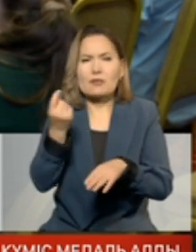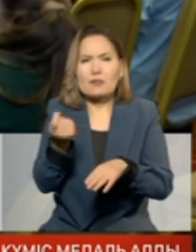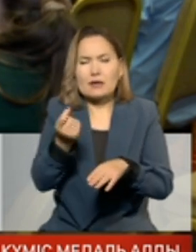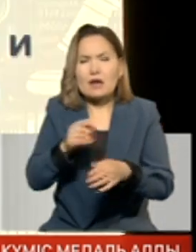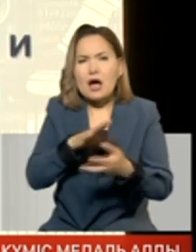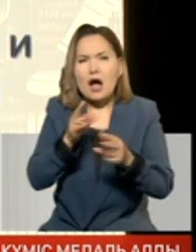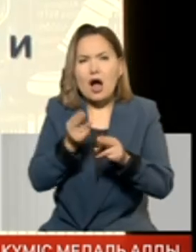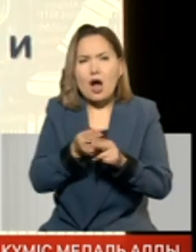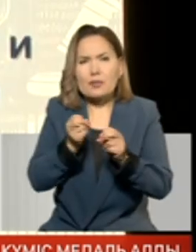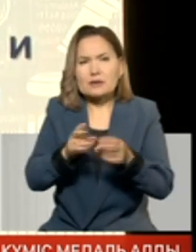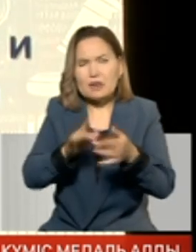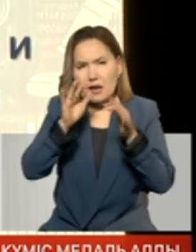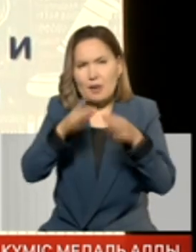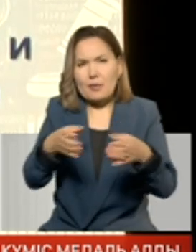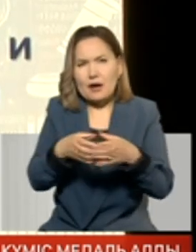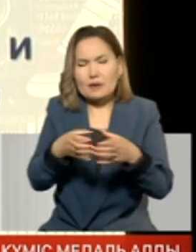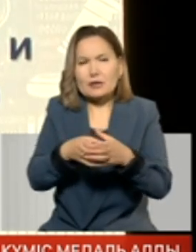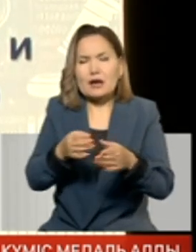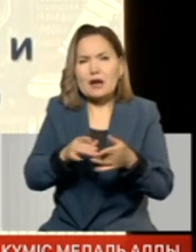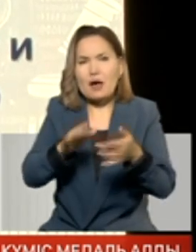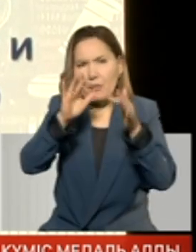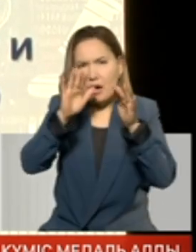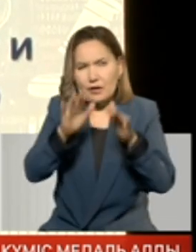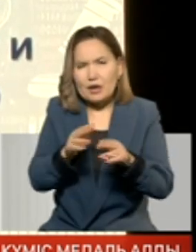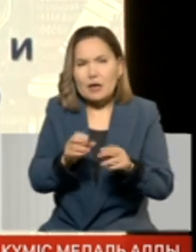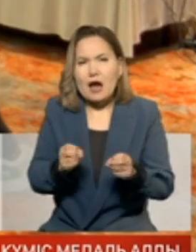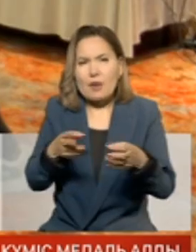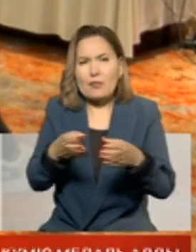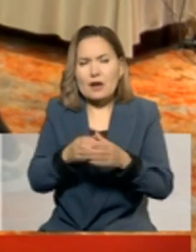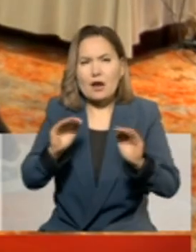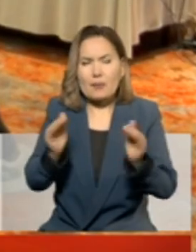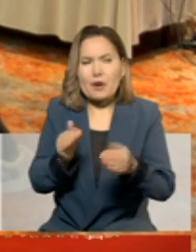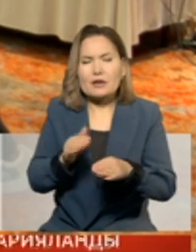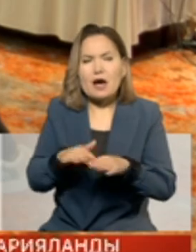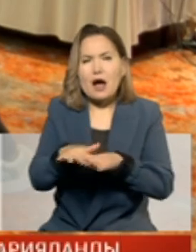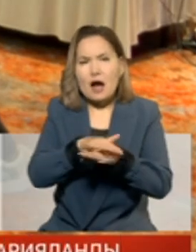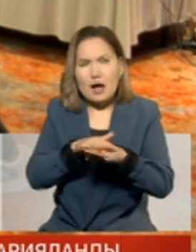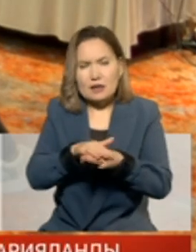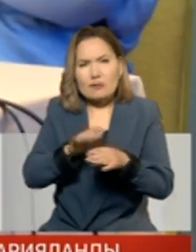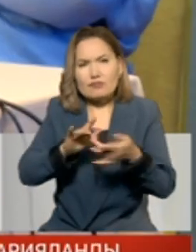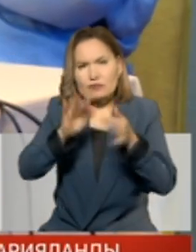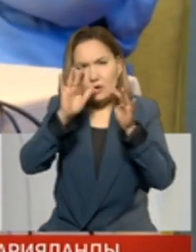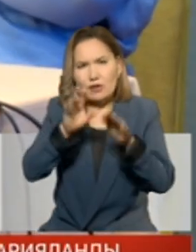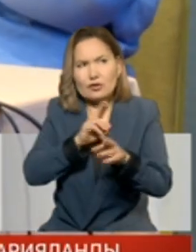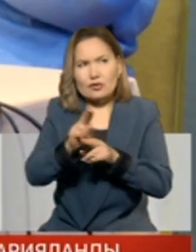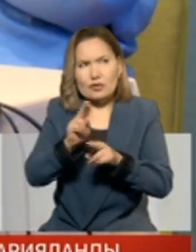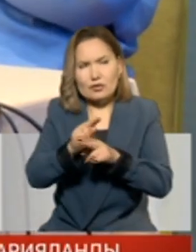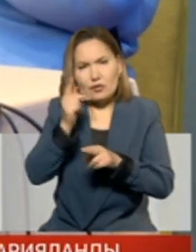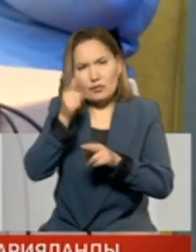Ақпараттық қауіпсіздік комитеті осындай қылмыстардың санын азайту үшін тұрғындарға сауаттылықты үйретуді қолға алмақ.